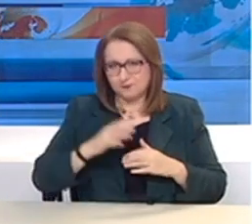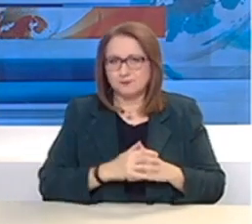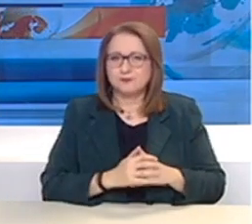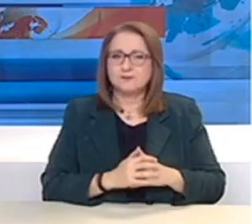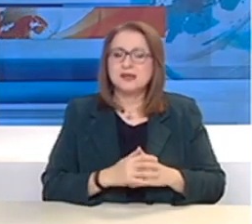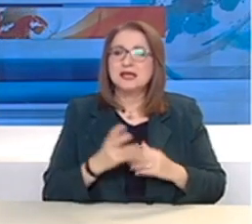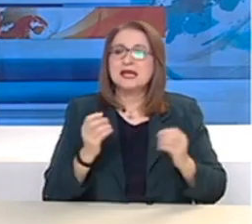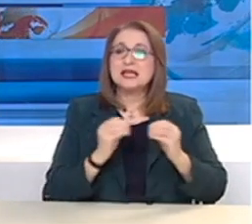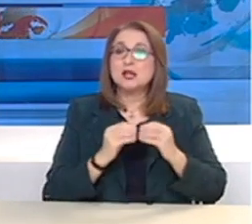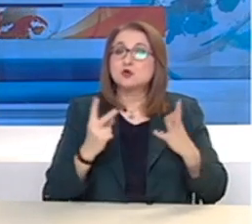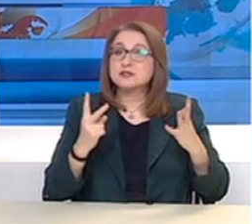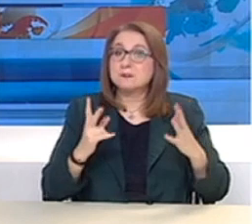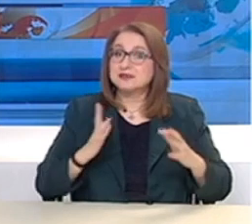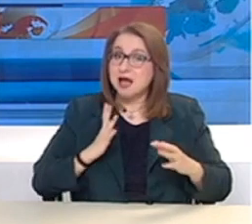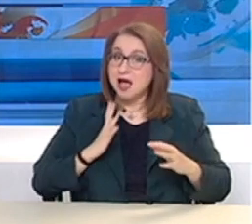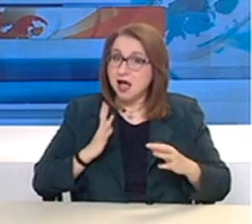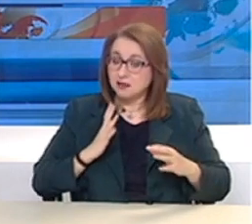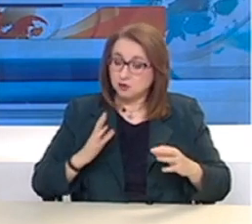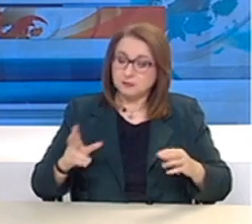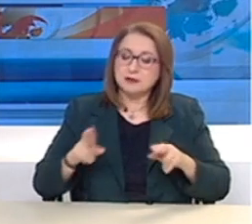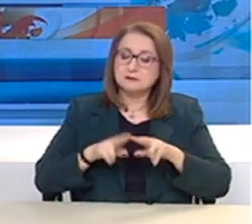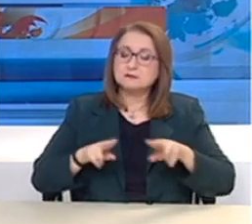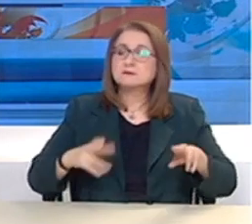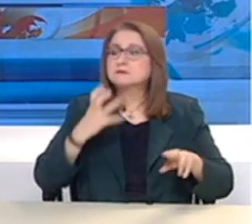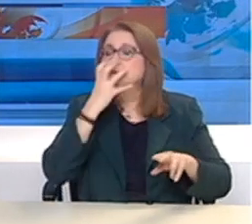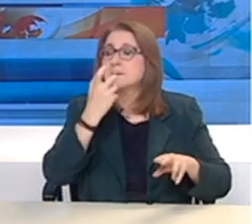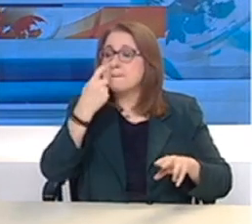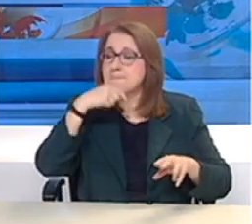27 ασθενείς έχουν εξέλθει από τη ΣΜΕΘ.